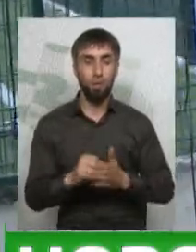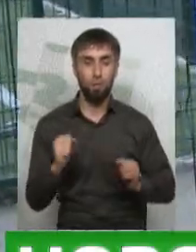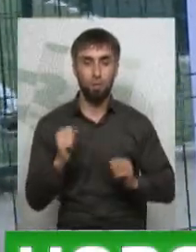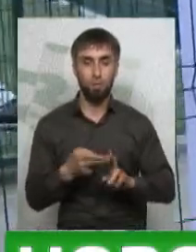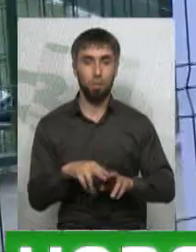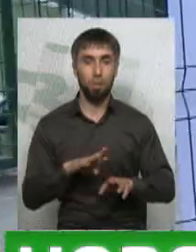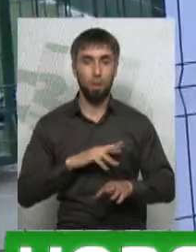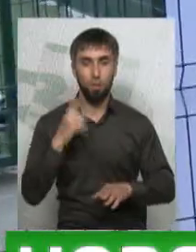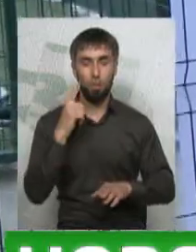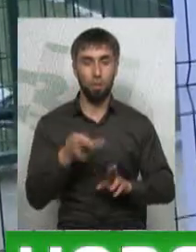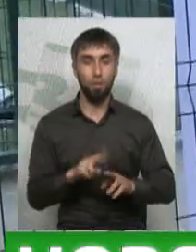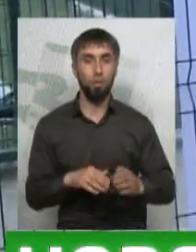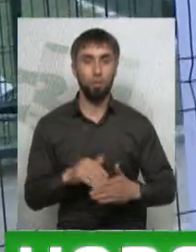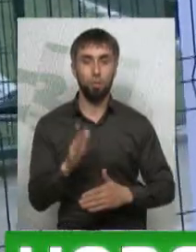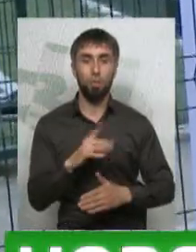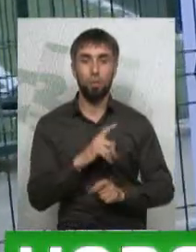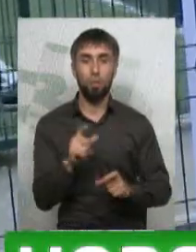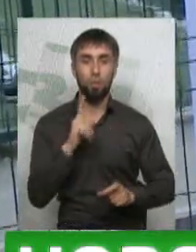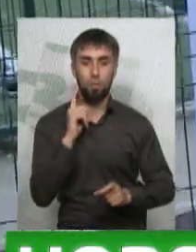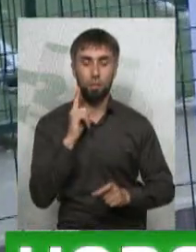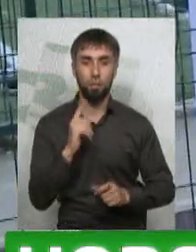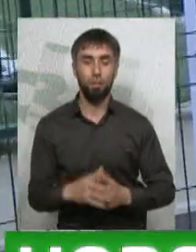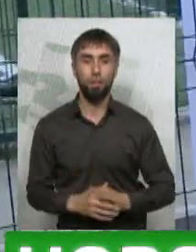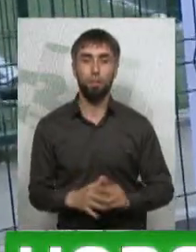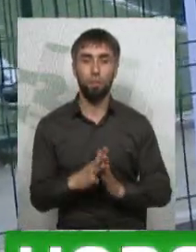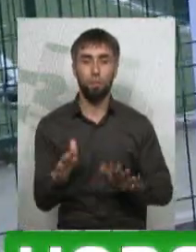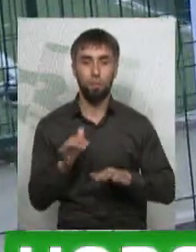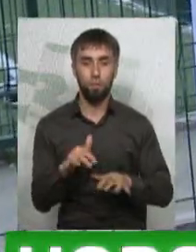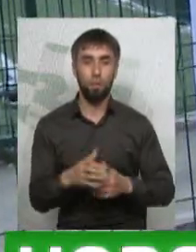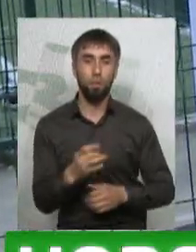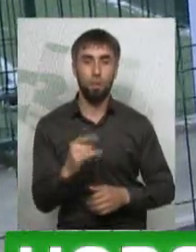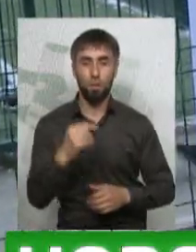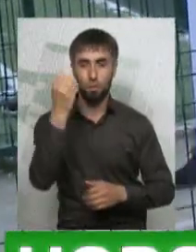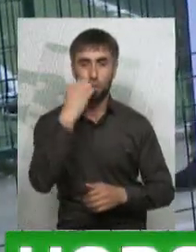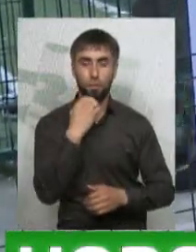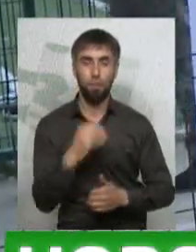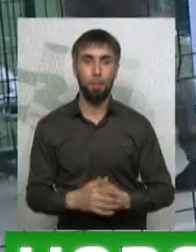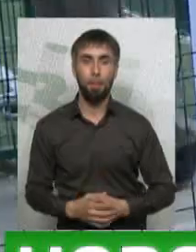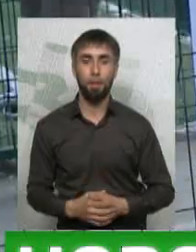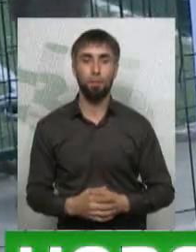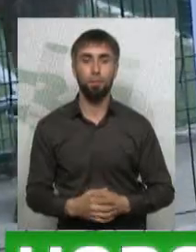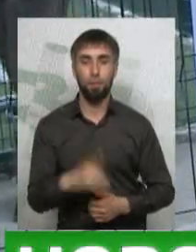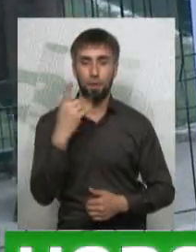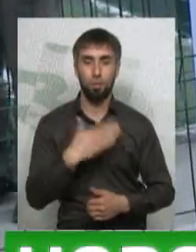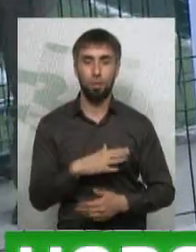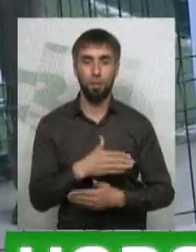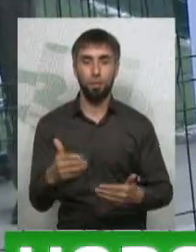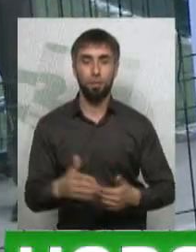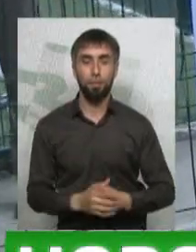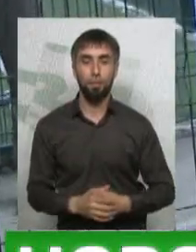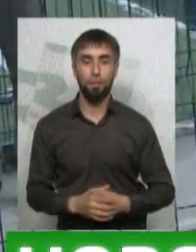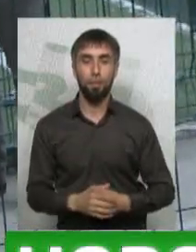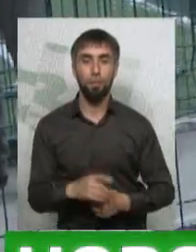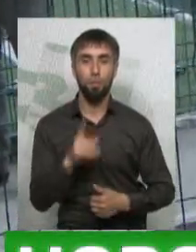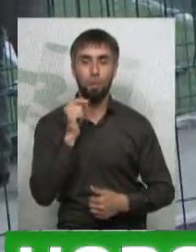нормально, чтобы люди, чтобы именно молодежь участвовала. Поэтому еще раз спасибо Ларе Асхубар-Кашону. А